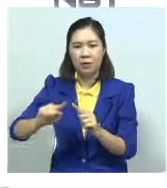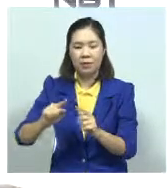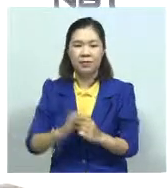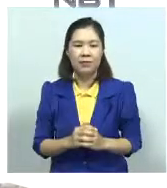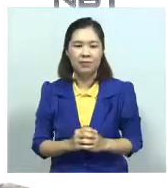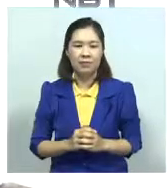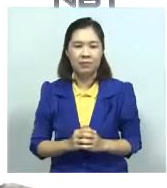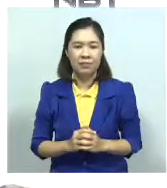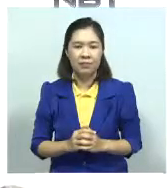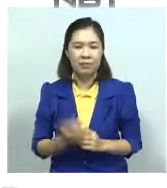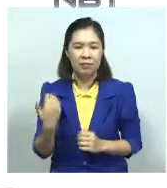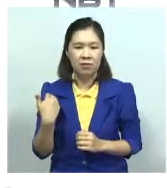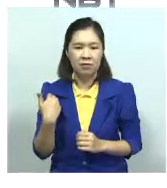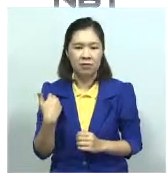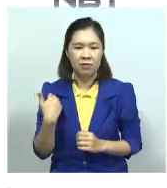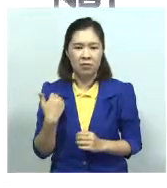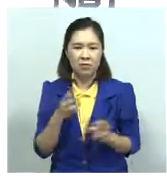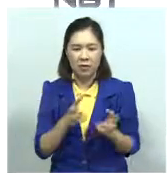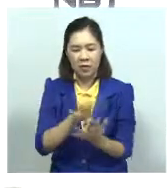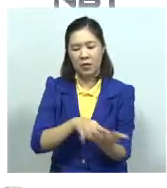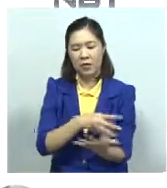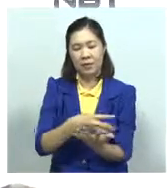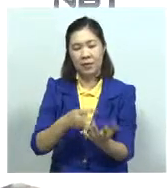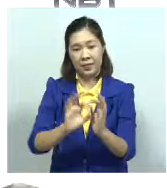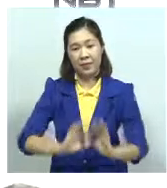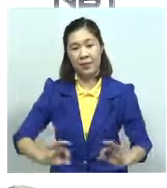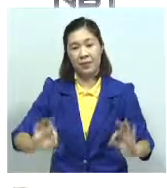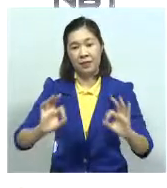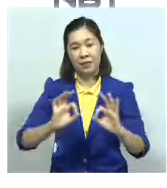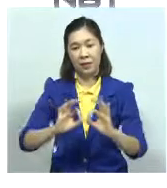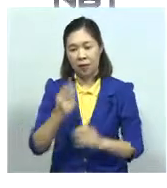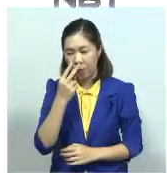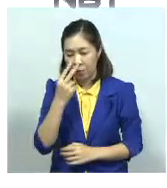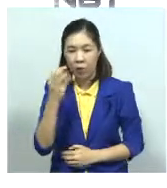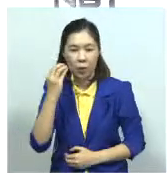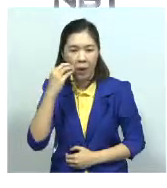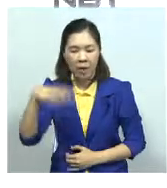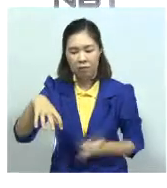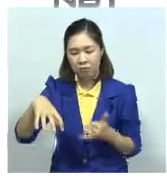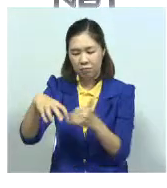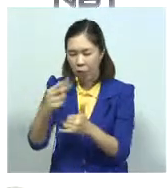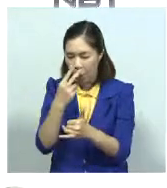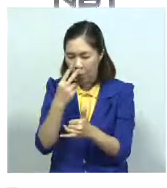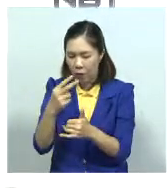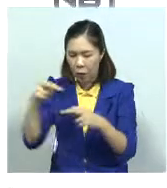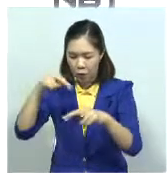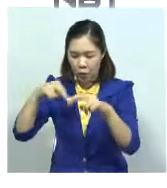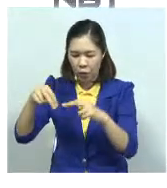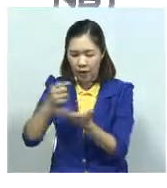การดำเนินการต่อผู้ค้ารายย่อยณปัจจุบันเป็นนโยบายสำคัญในการไปเปิดบ้านตรวจสอบเรื่องยาเสพติดต่างๆคือต้องแบบ